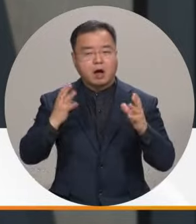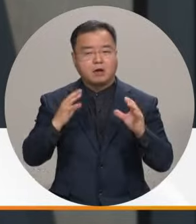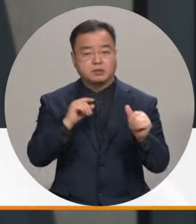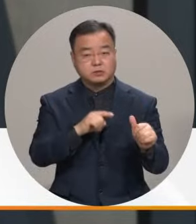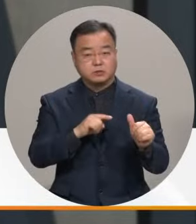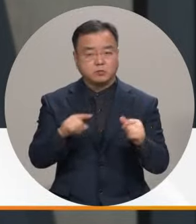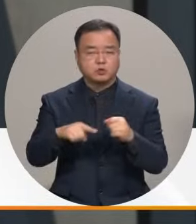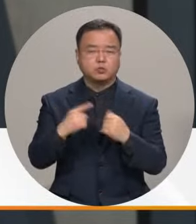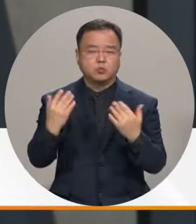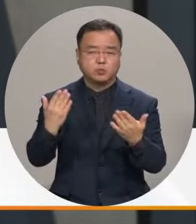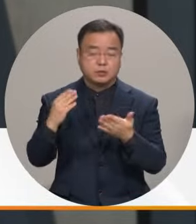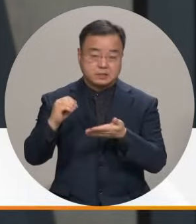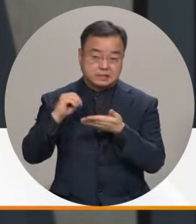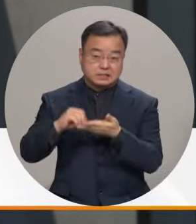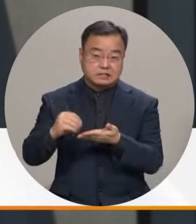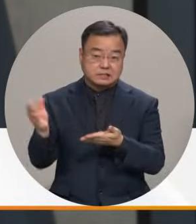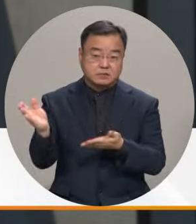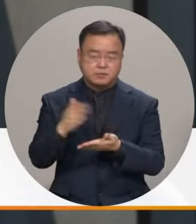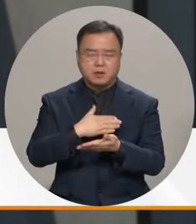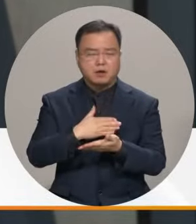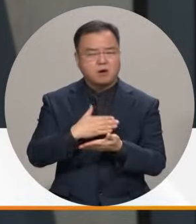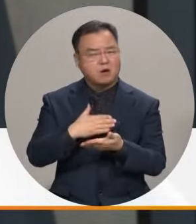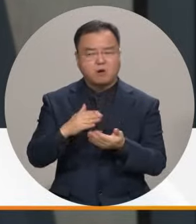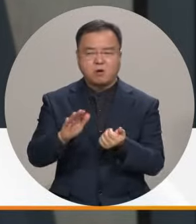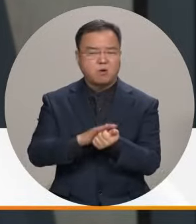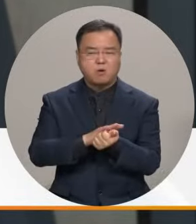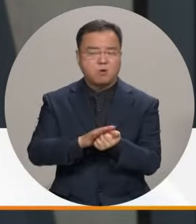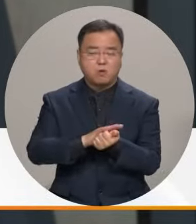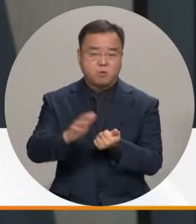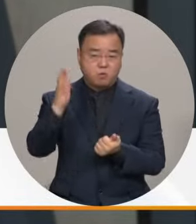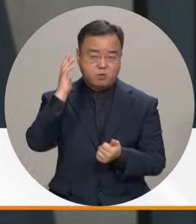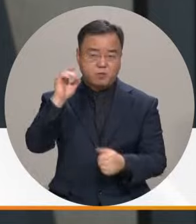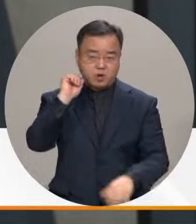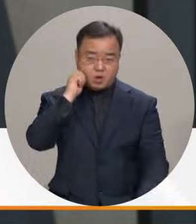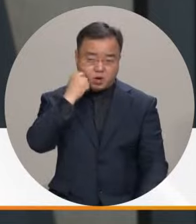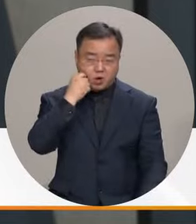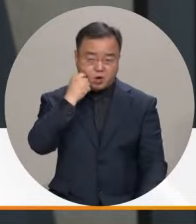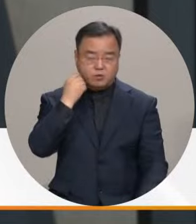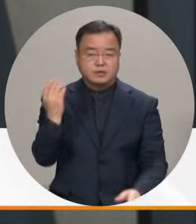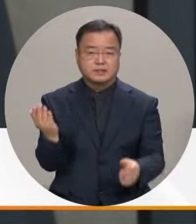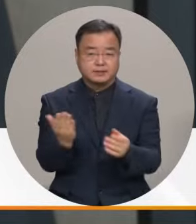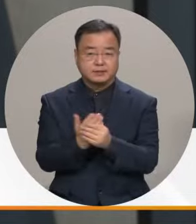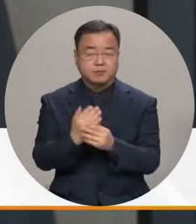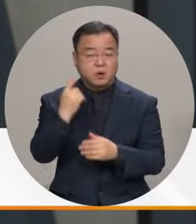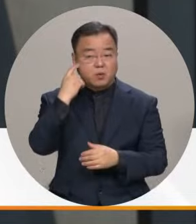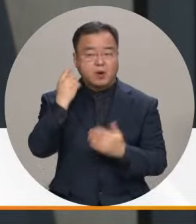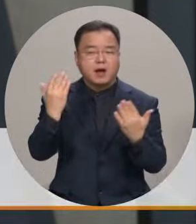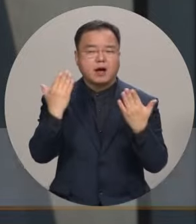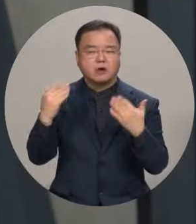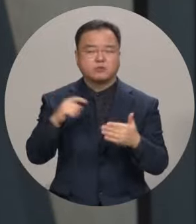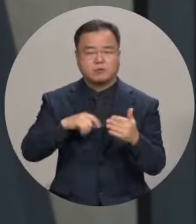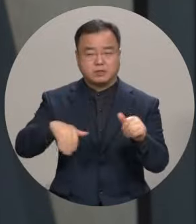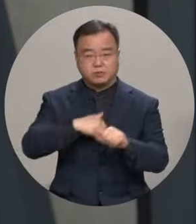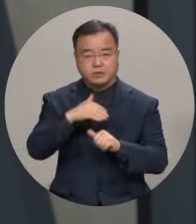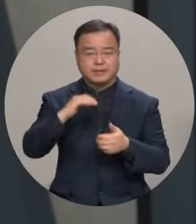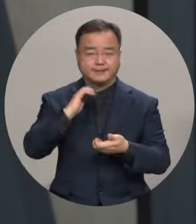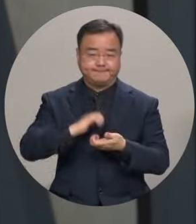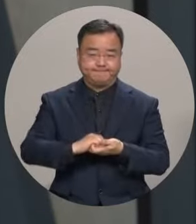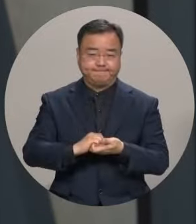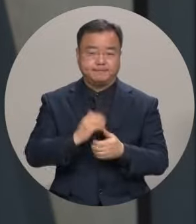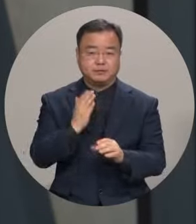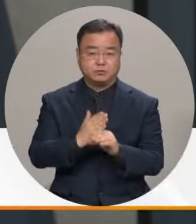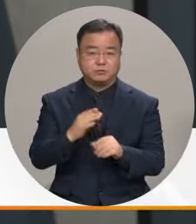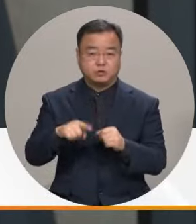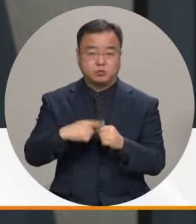돌봄 문제에 처하게 됩니다 학교 안에 있던 어 문 교실이 너무나 한정적이라 초등학교가 초등학교 1